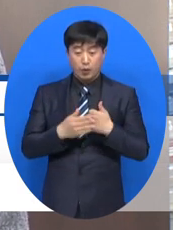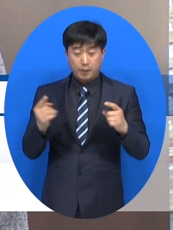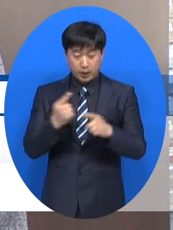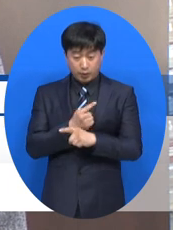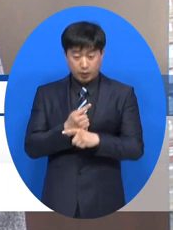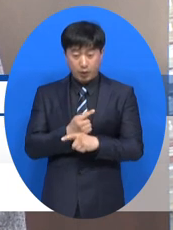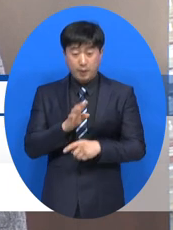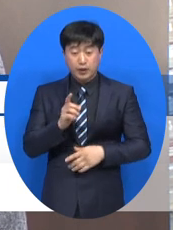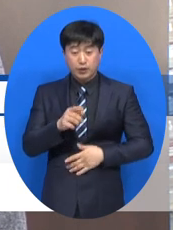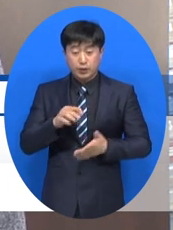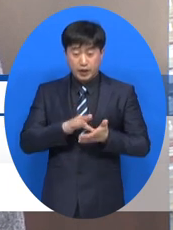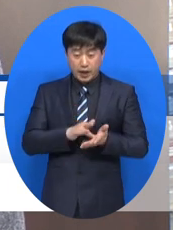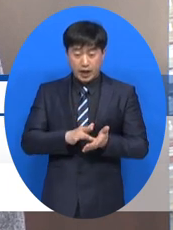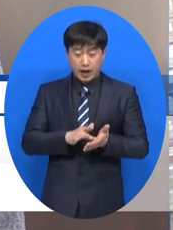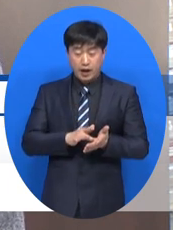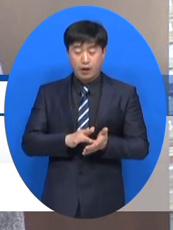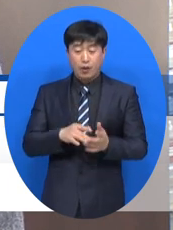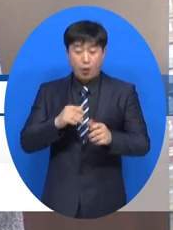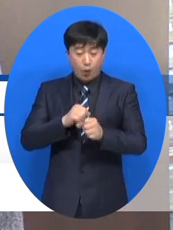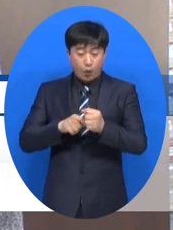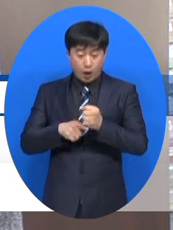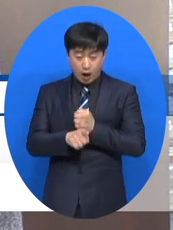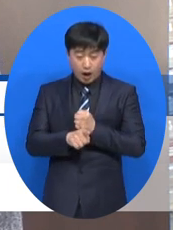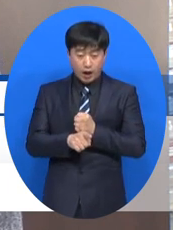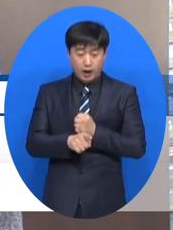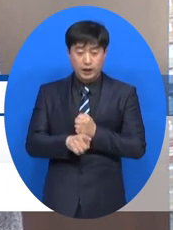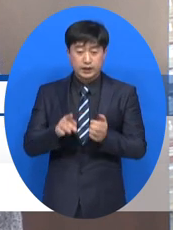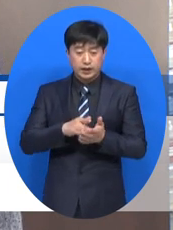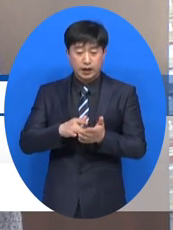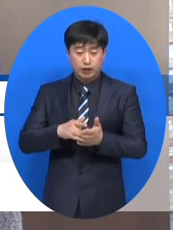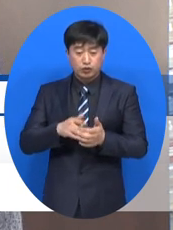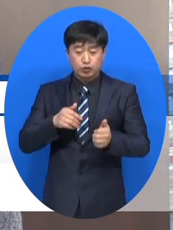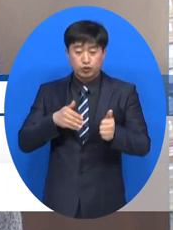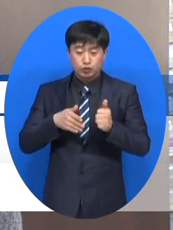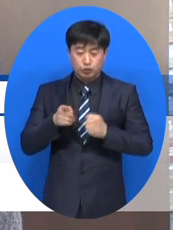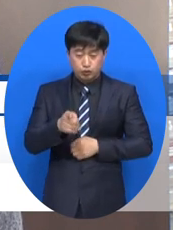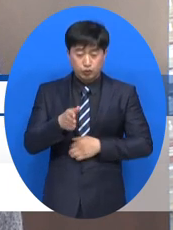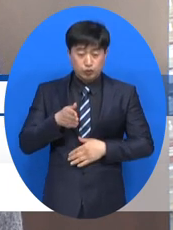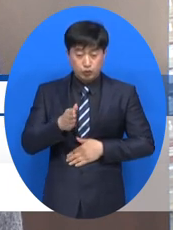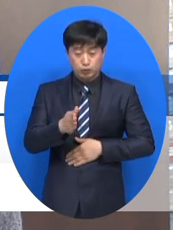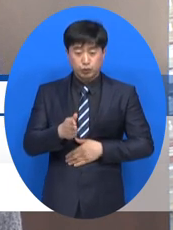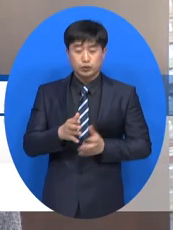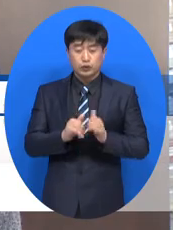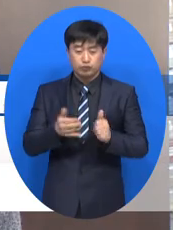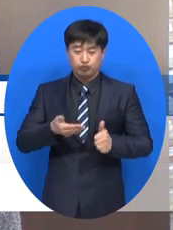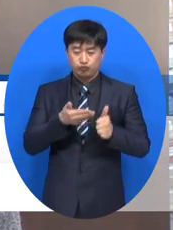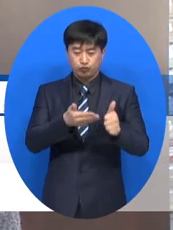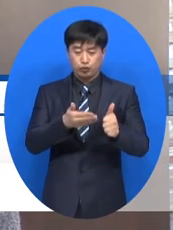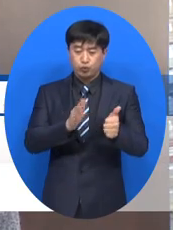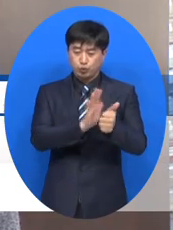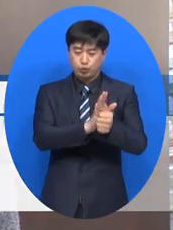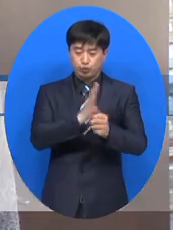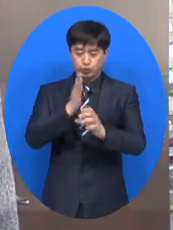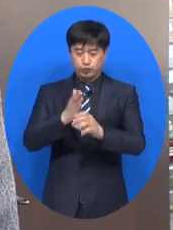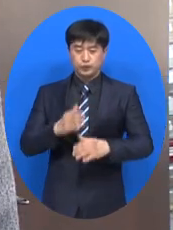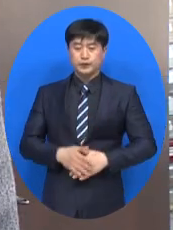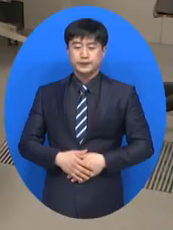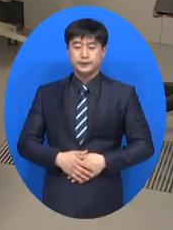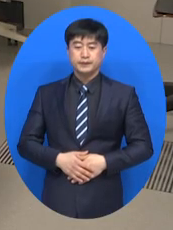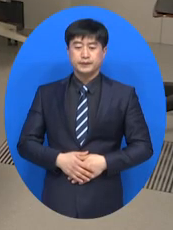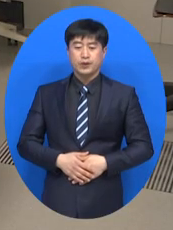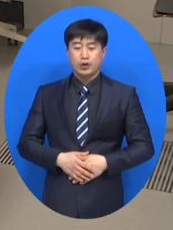바이오약품 그 다음에 유학 분야 발열제약도 그런 전문인력 양성 사업도 저희 더불어서 투쟁을 하고